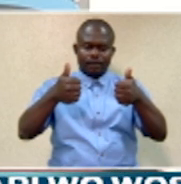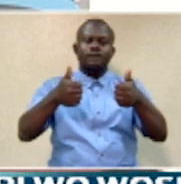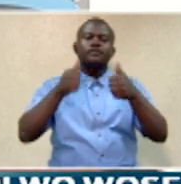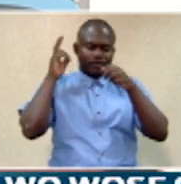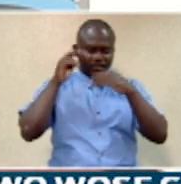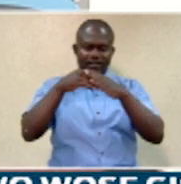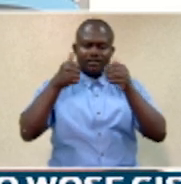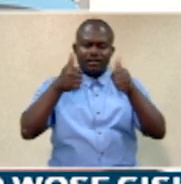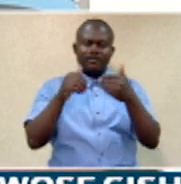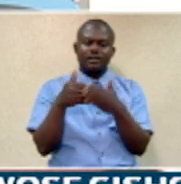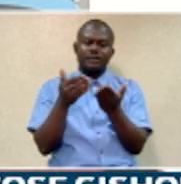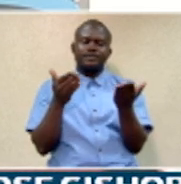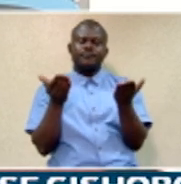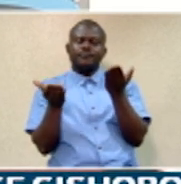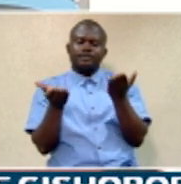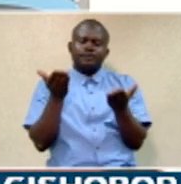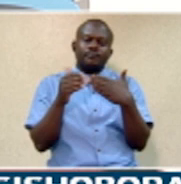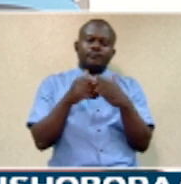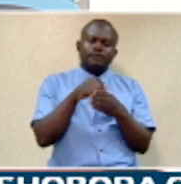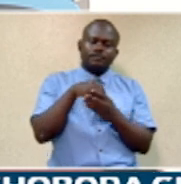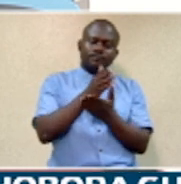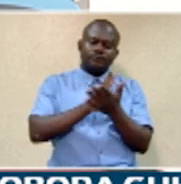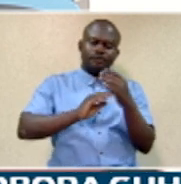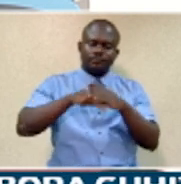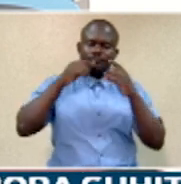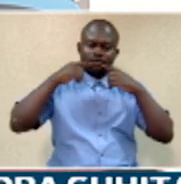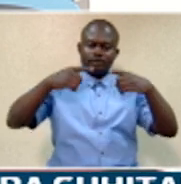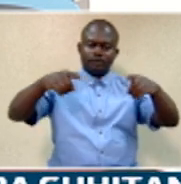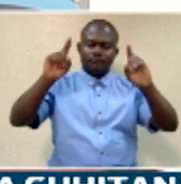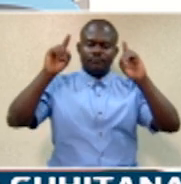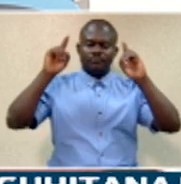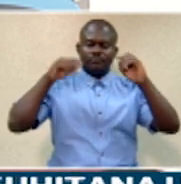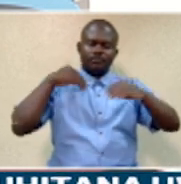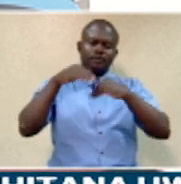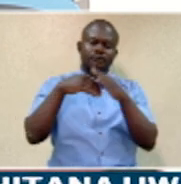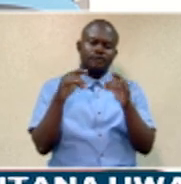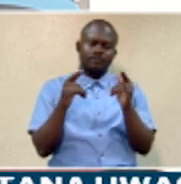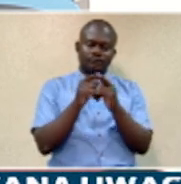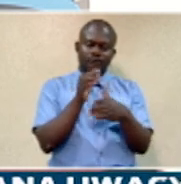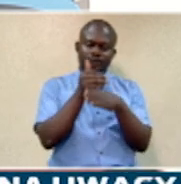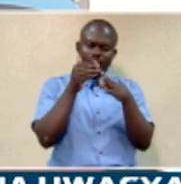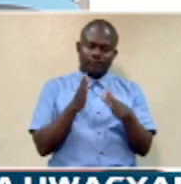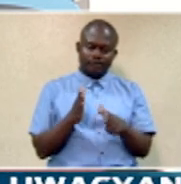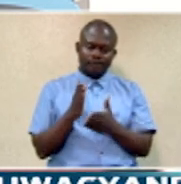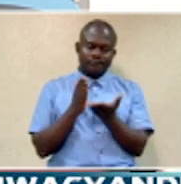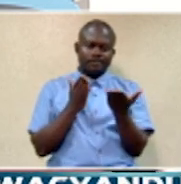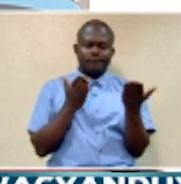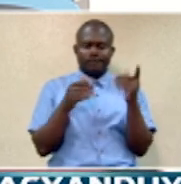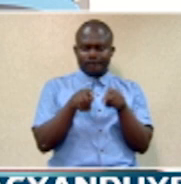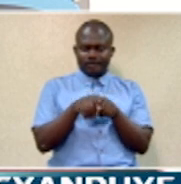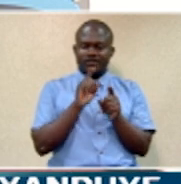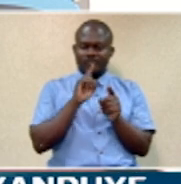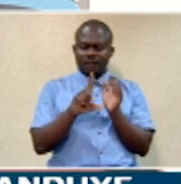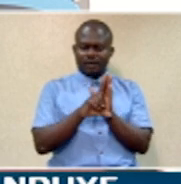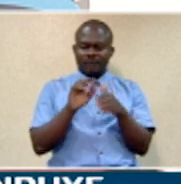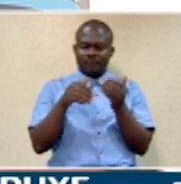urumva neza None muri bimwe mu bikubiye mu itangazo mwasohoye nyuma y'inama y'abaministri birasa n'amabwiriza